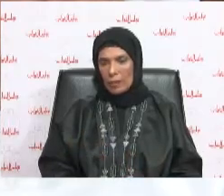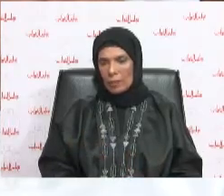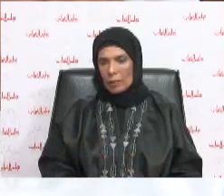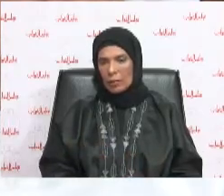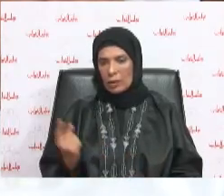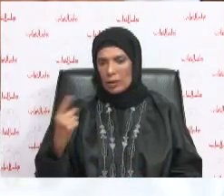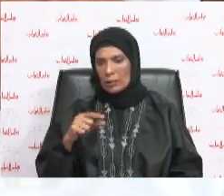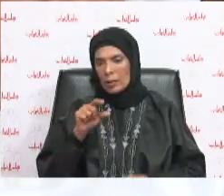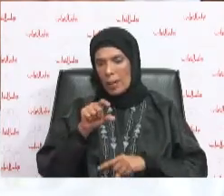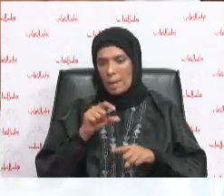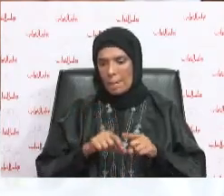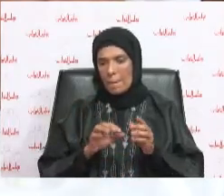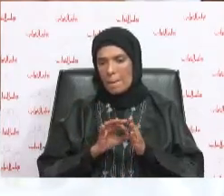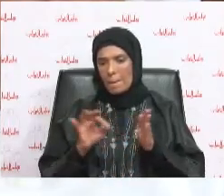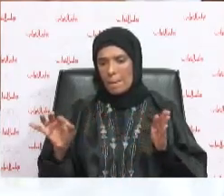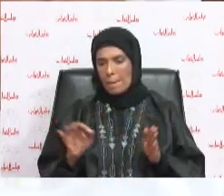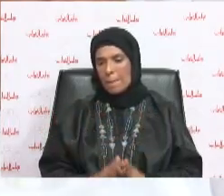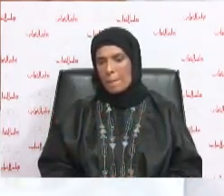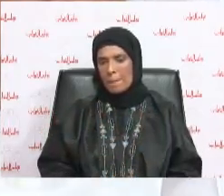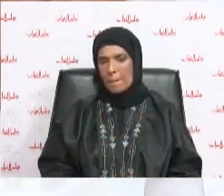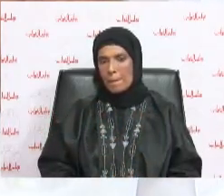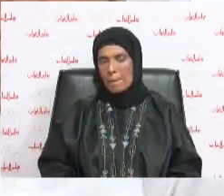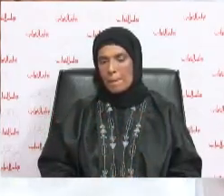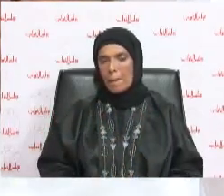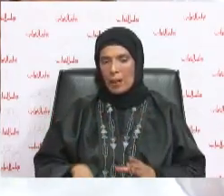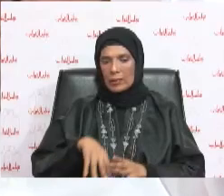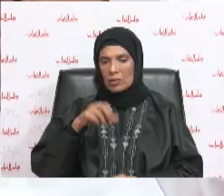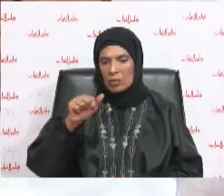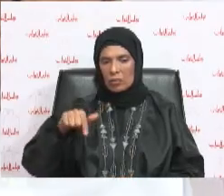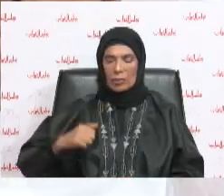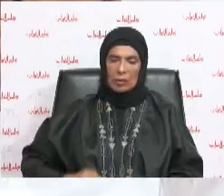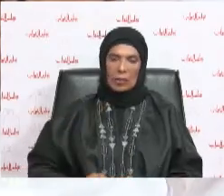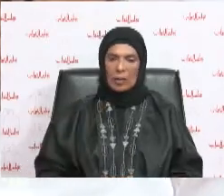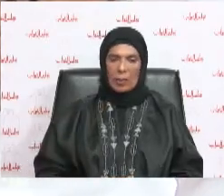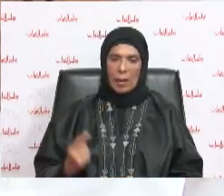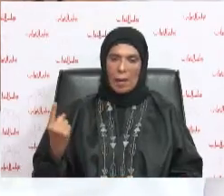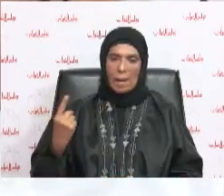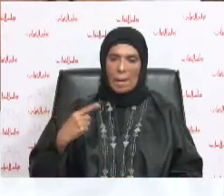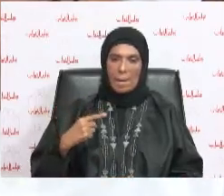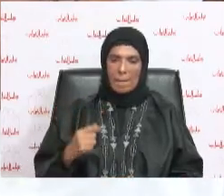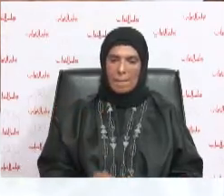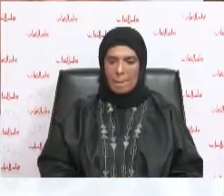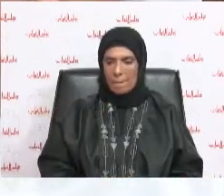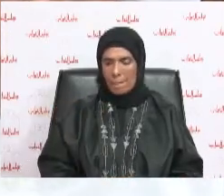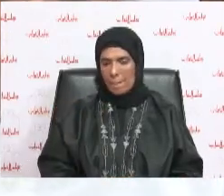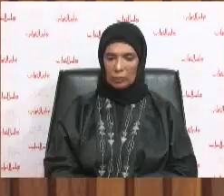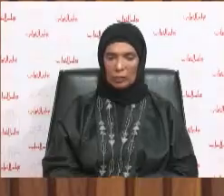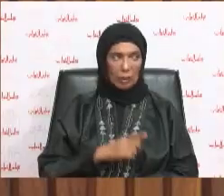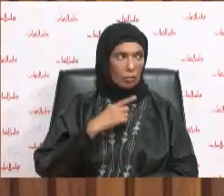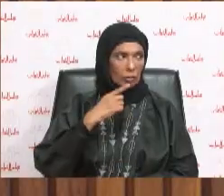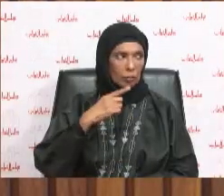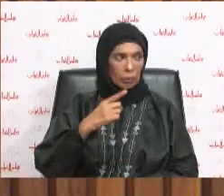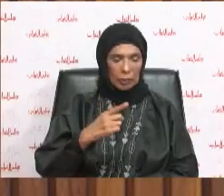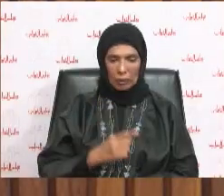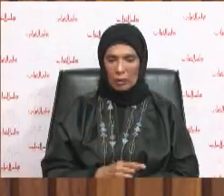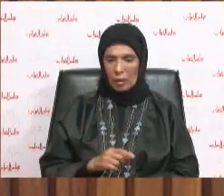يا معالي الرئيس فقط إنتاج محلي. تخيل 10%، أمر جدا خطير. سعادة